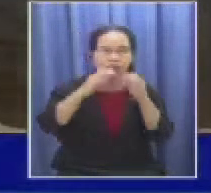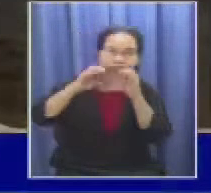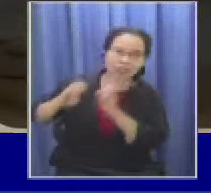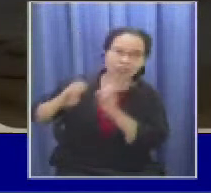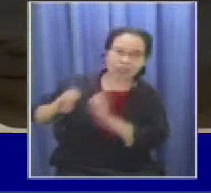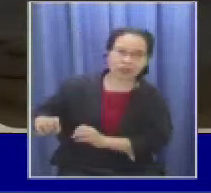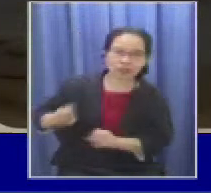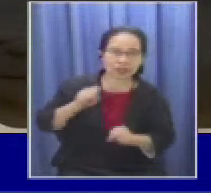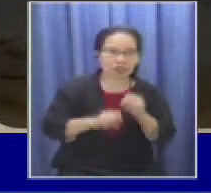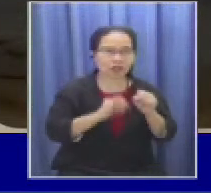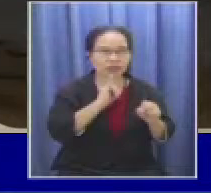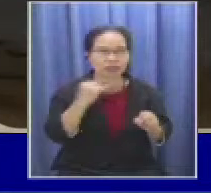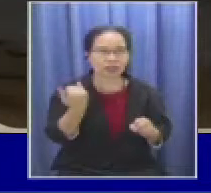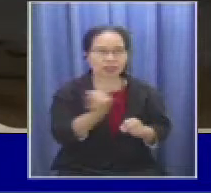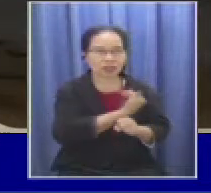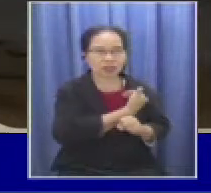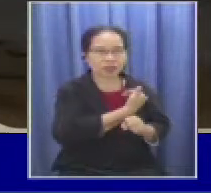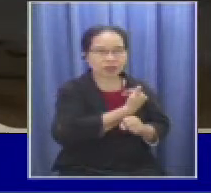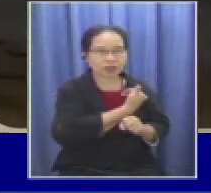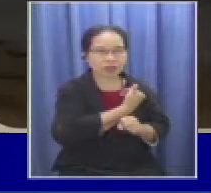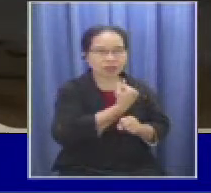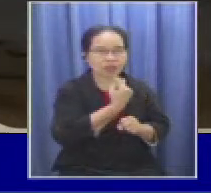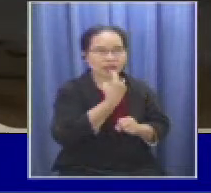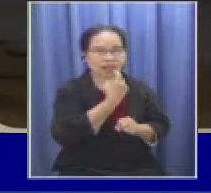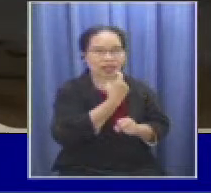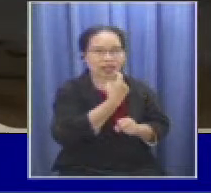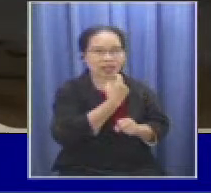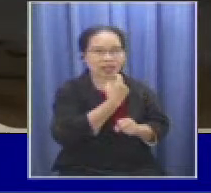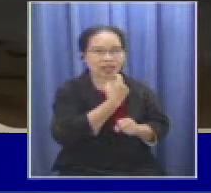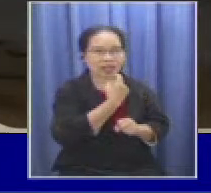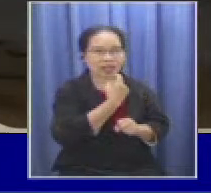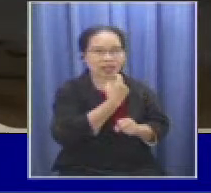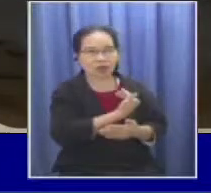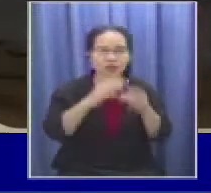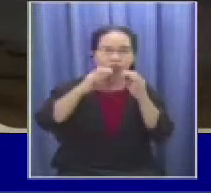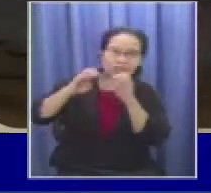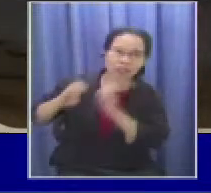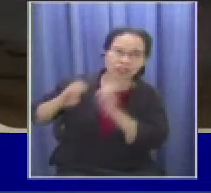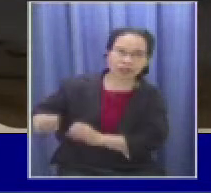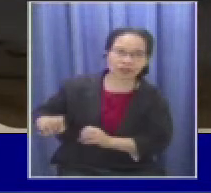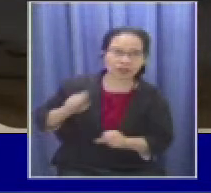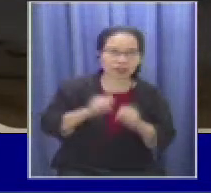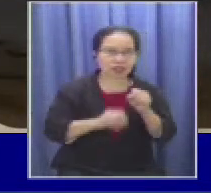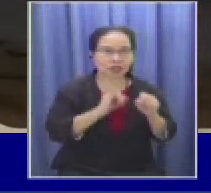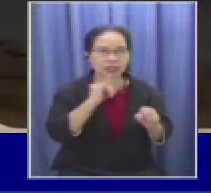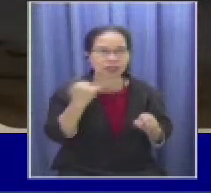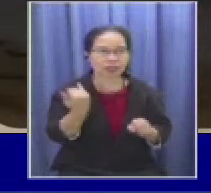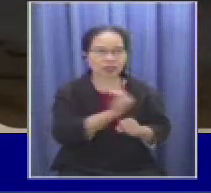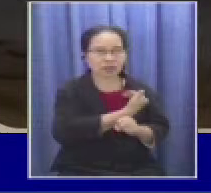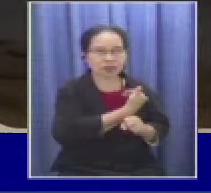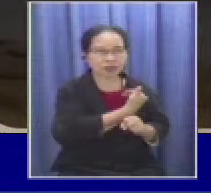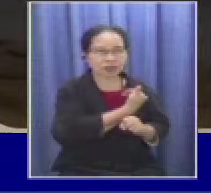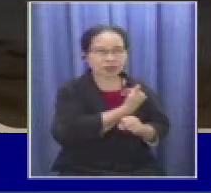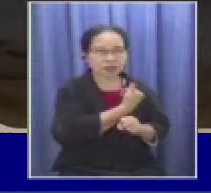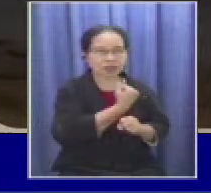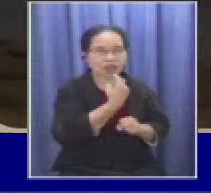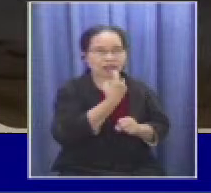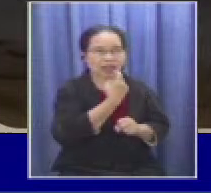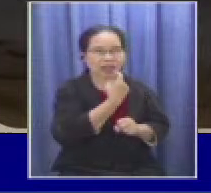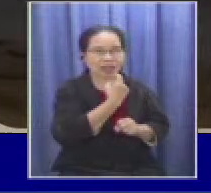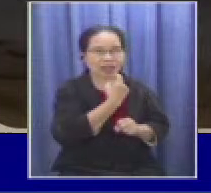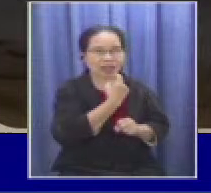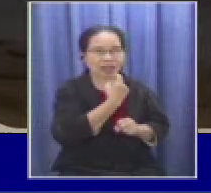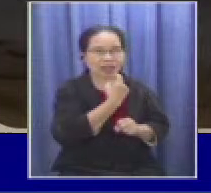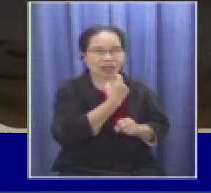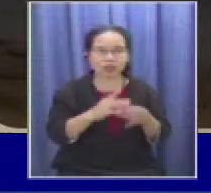pampa boso muntie Yakobo ngoma atimi ensanchemu insia James 3 verse